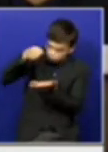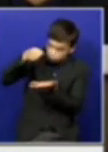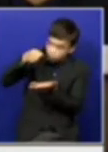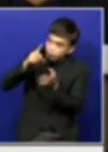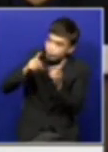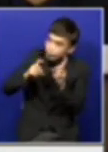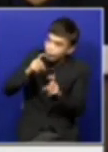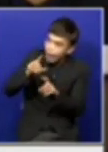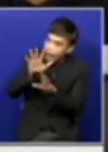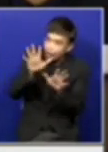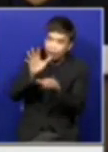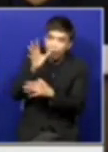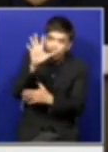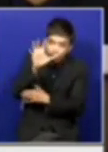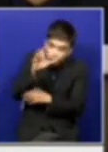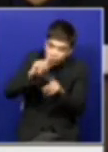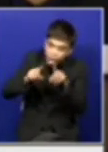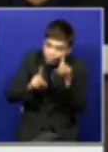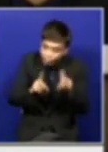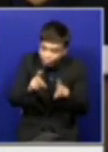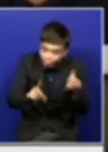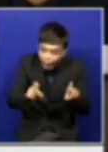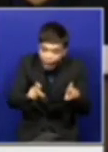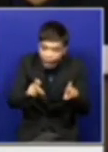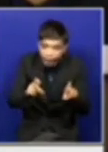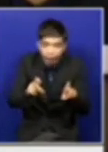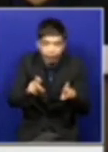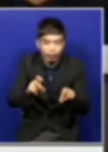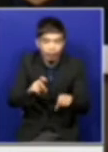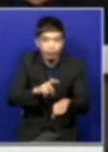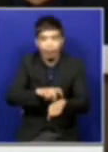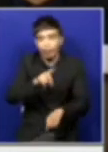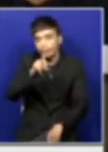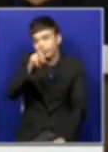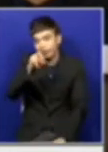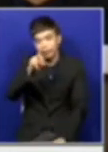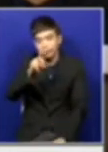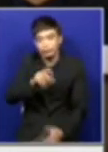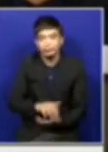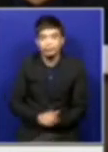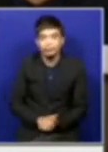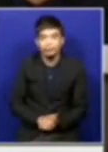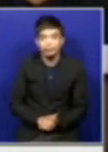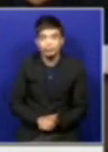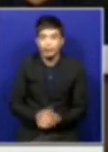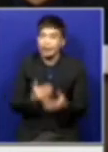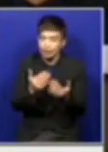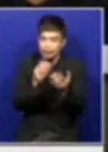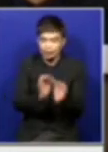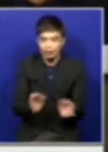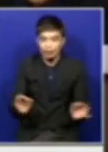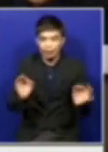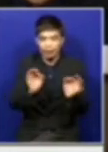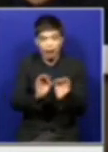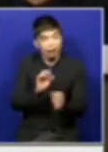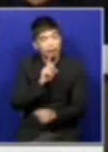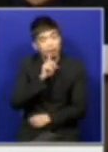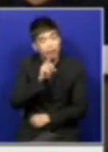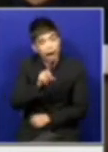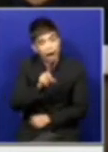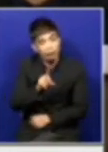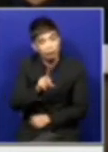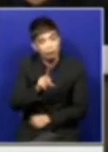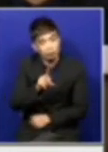ก็นอกจากนั้นสิ่งเหล่านี้นี่สมควรที่จะเกิดขึ้นไหมครับถ้ามีการฟื้น